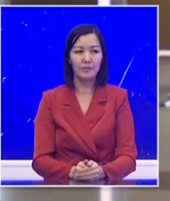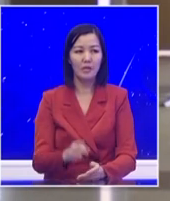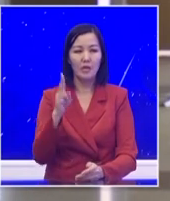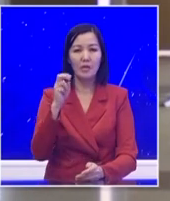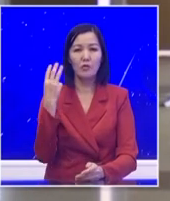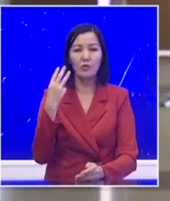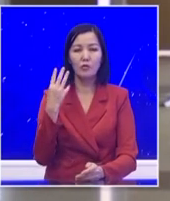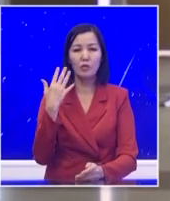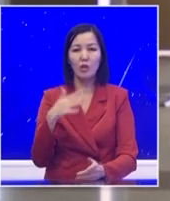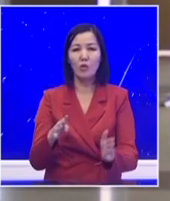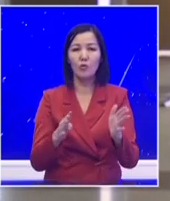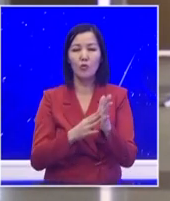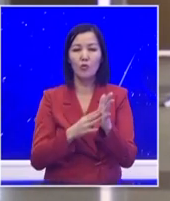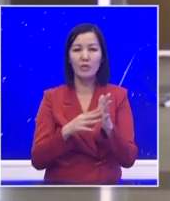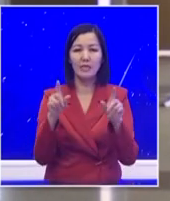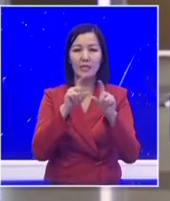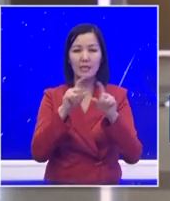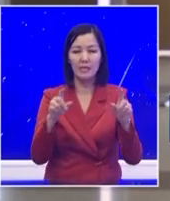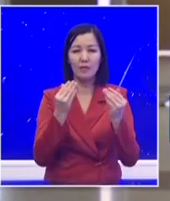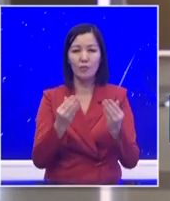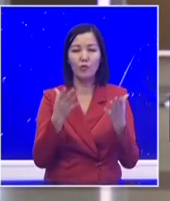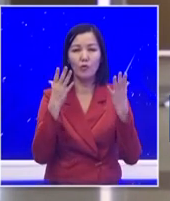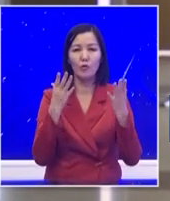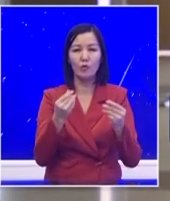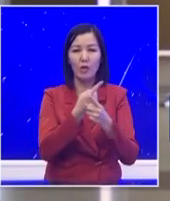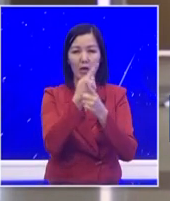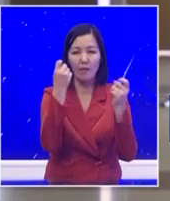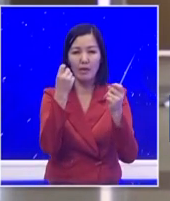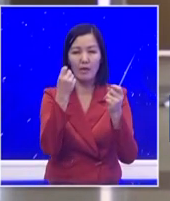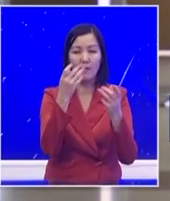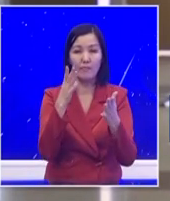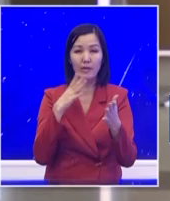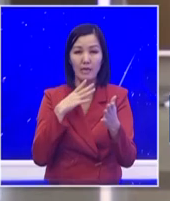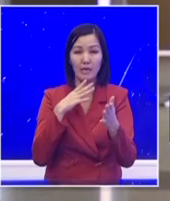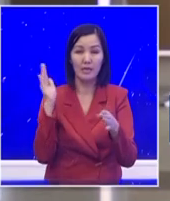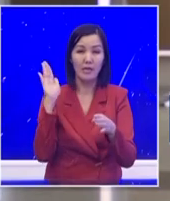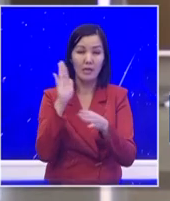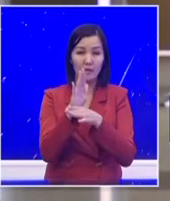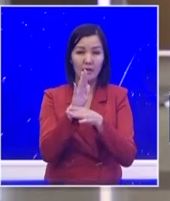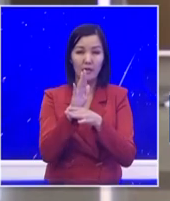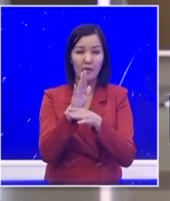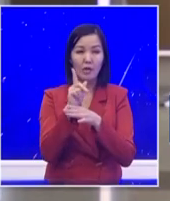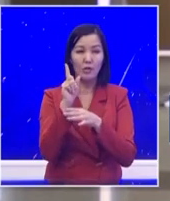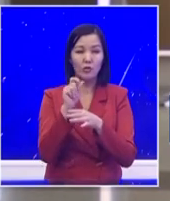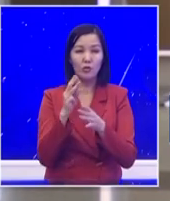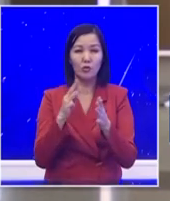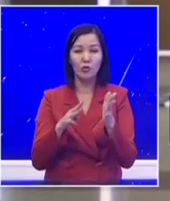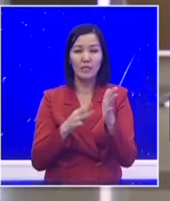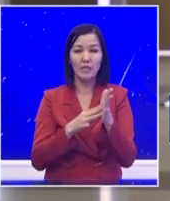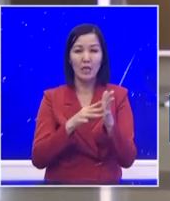259 нысан бүгінгі күні хабарлама берілді. Оның ішінде 138-і бүгінгі күні жұмысын тоқтатып